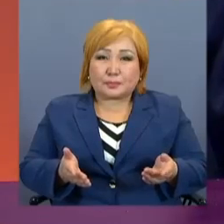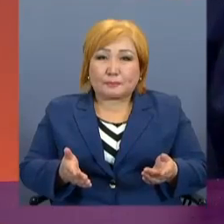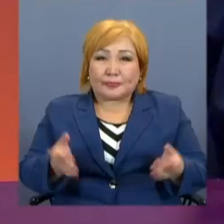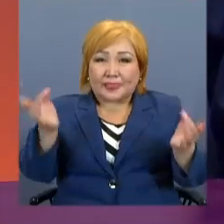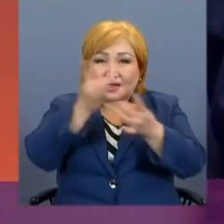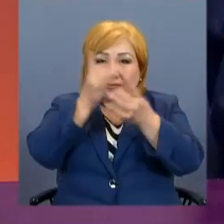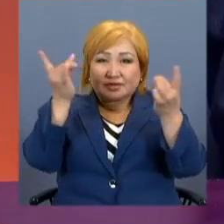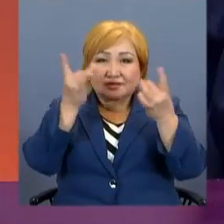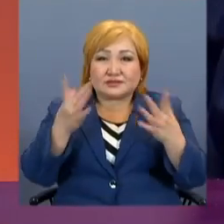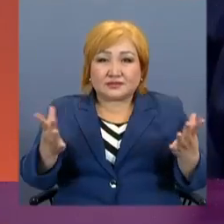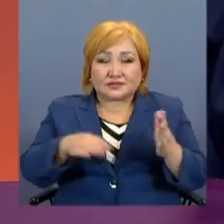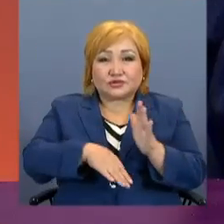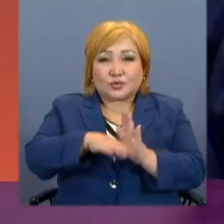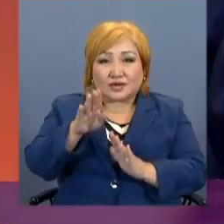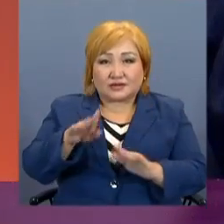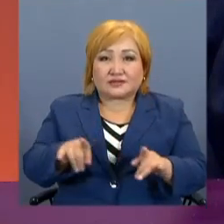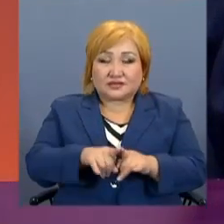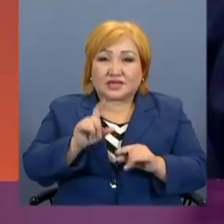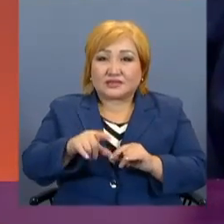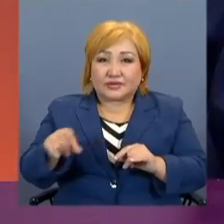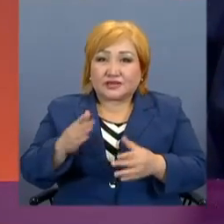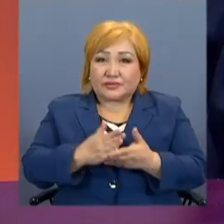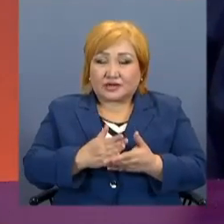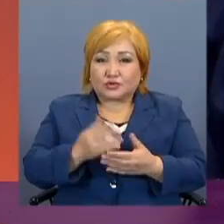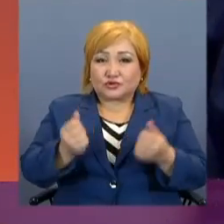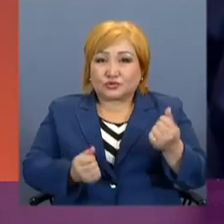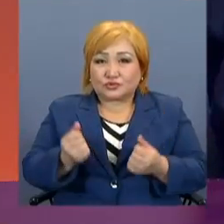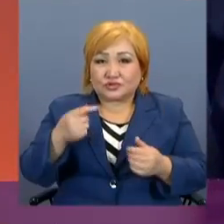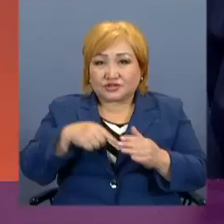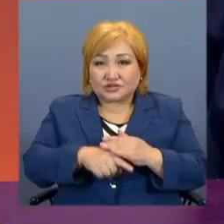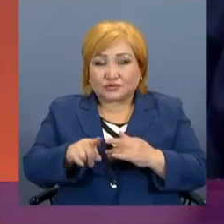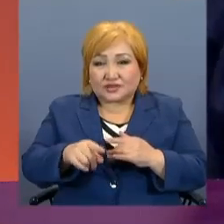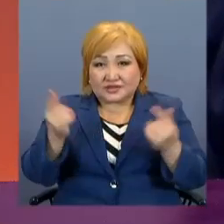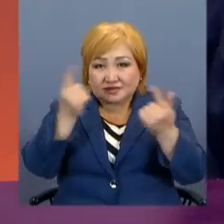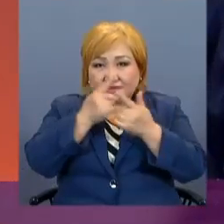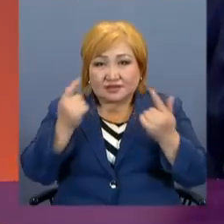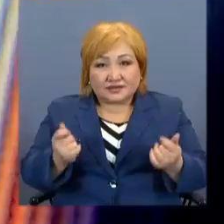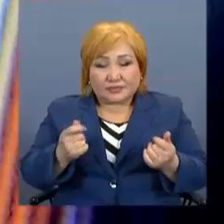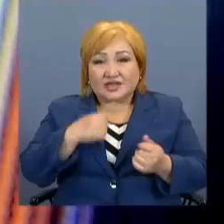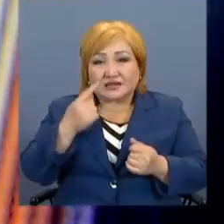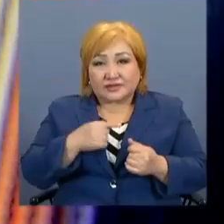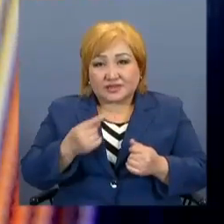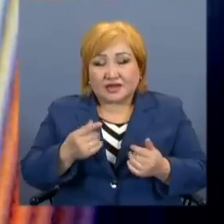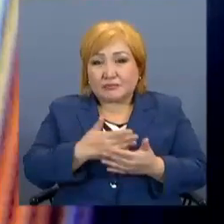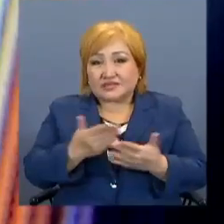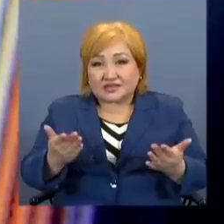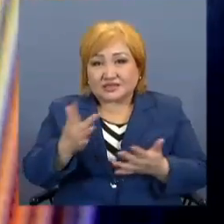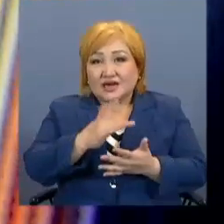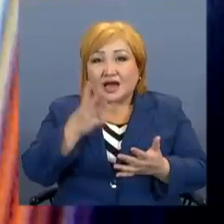мәдениеті жоғары азаматтар да бар ғой жүргізушілердің ішінде. Солардың біреуі жаңа ескертіп айтып қалды. Бізде қазір Алматы қаласы